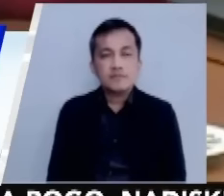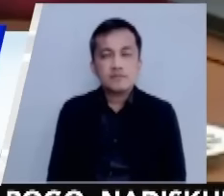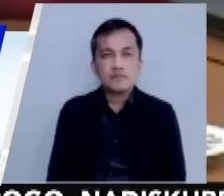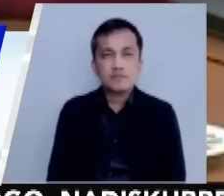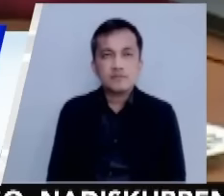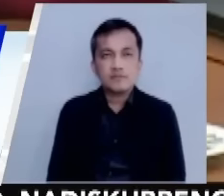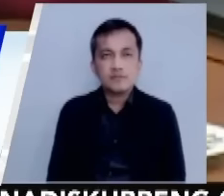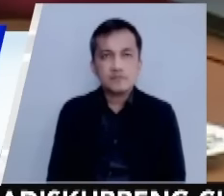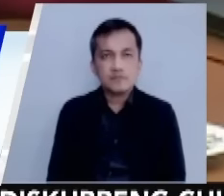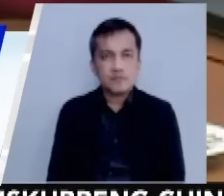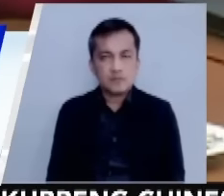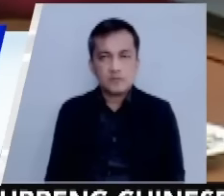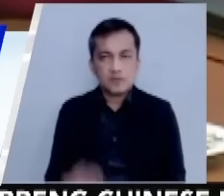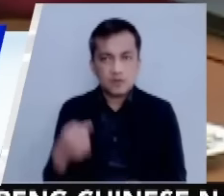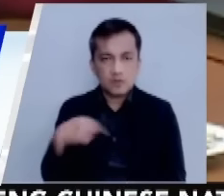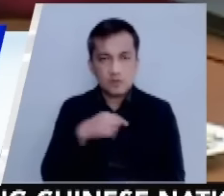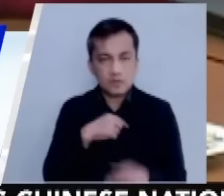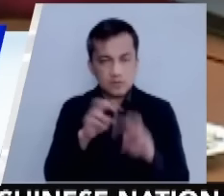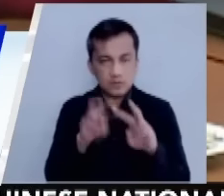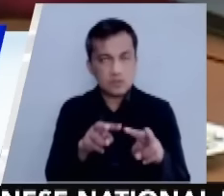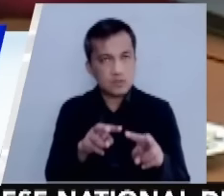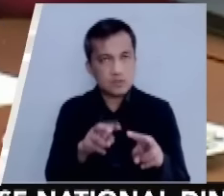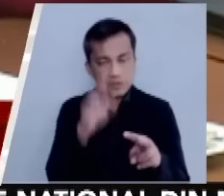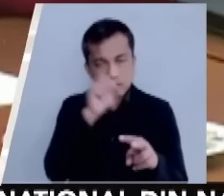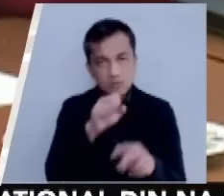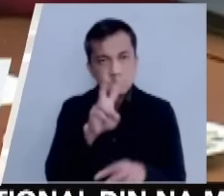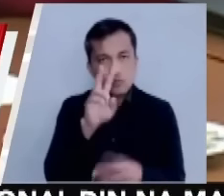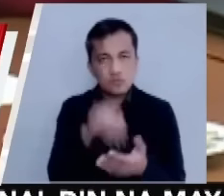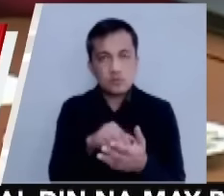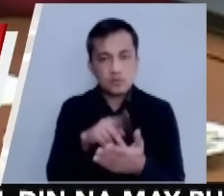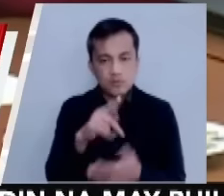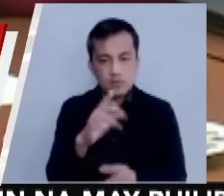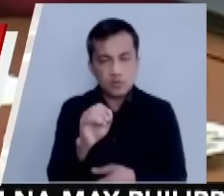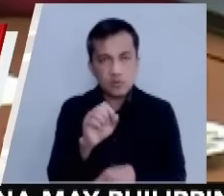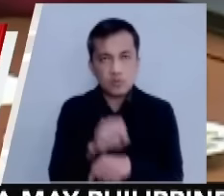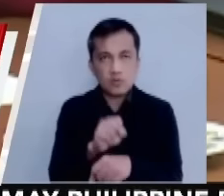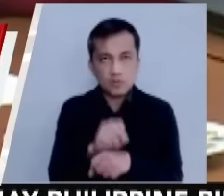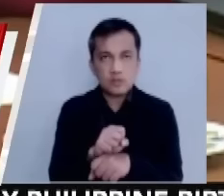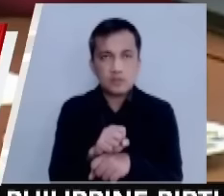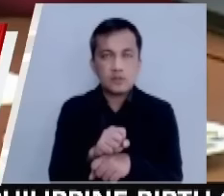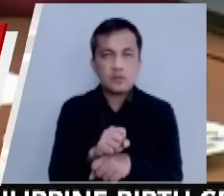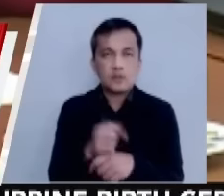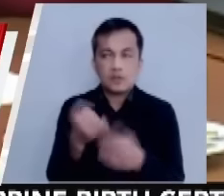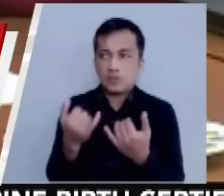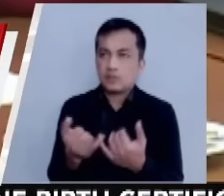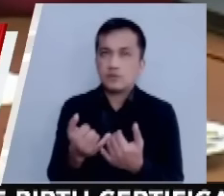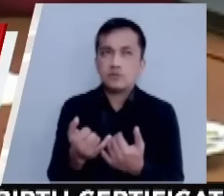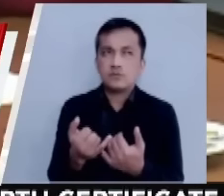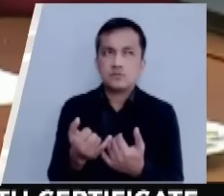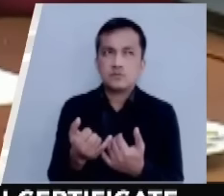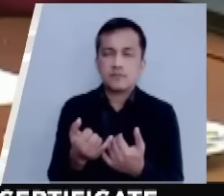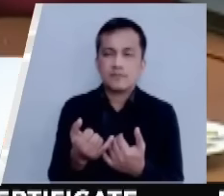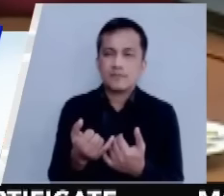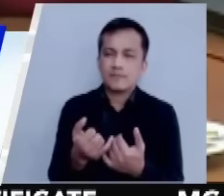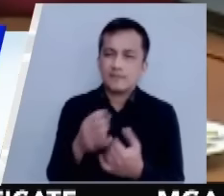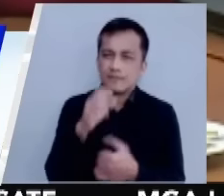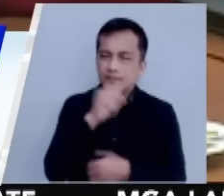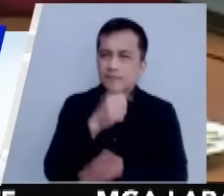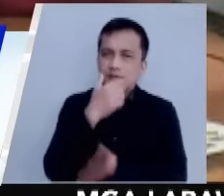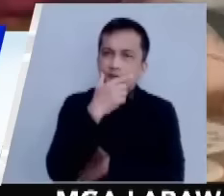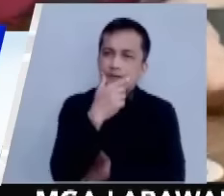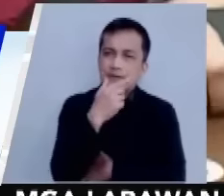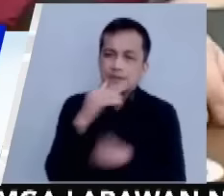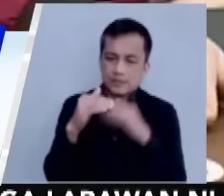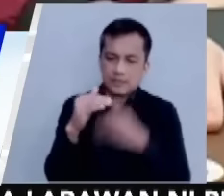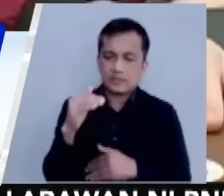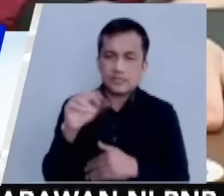around 2,000 POGO workers. But ngayon, ma'am, mga less than 300 na